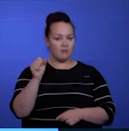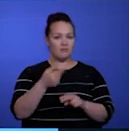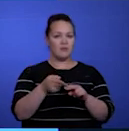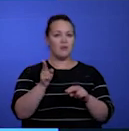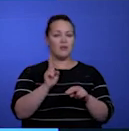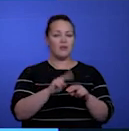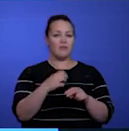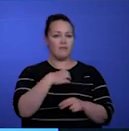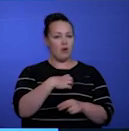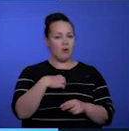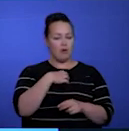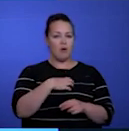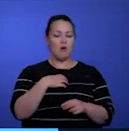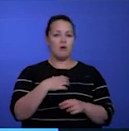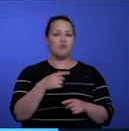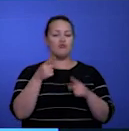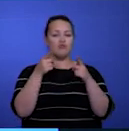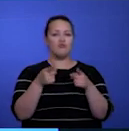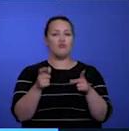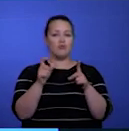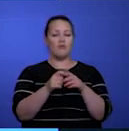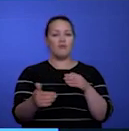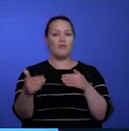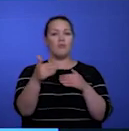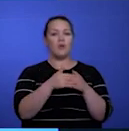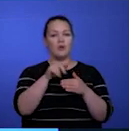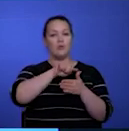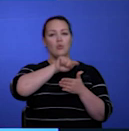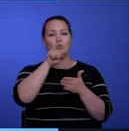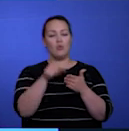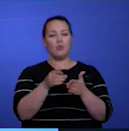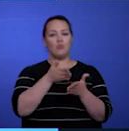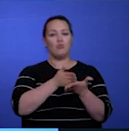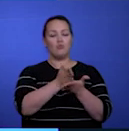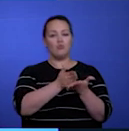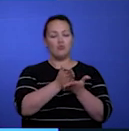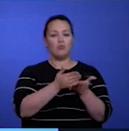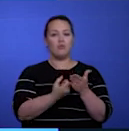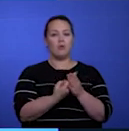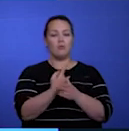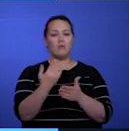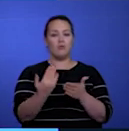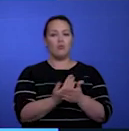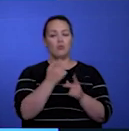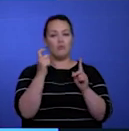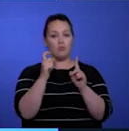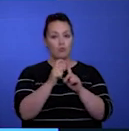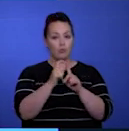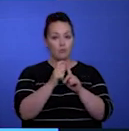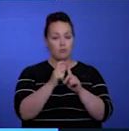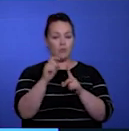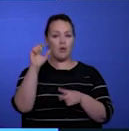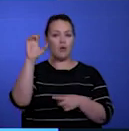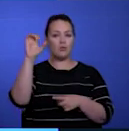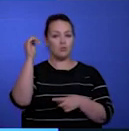это значимая часть слова которое стоит перед корнем и служит для образования новых слов о суффикс